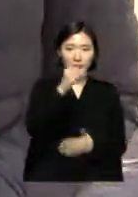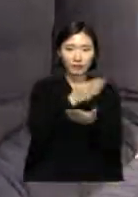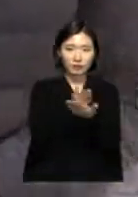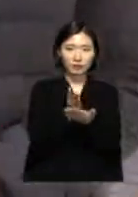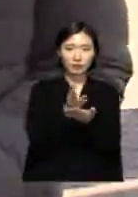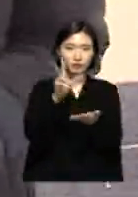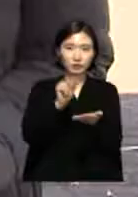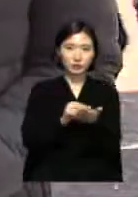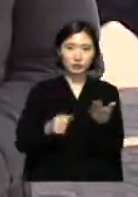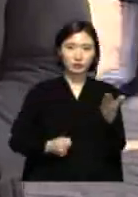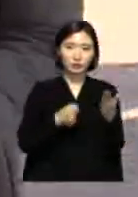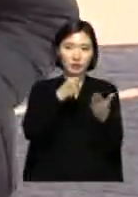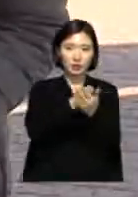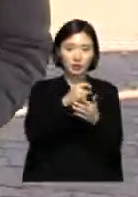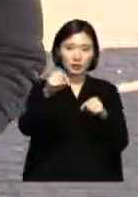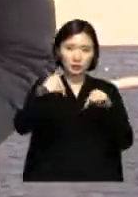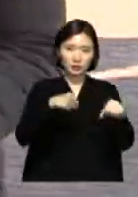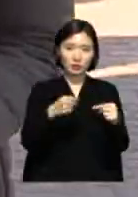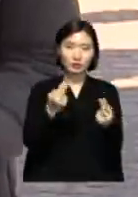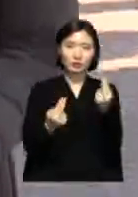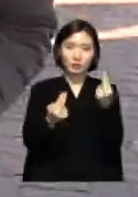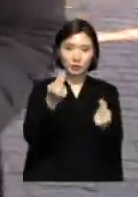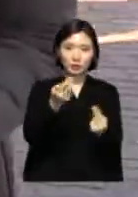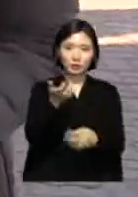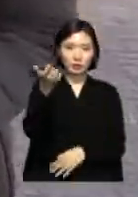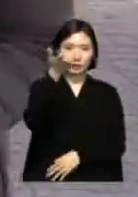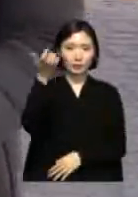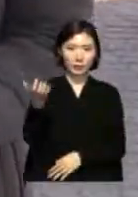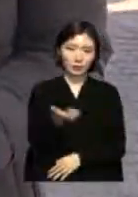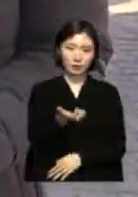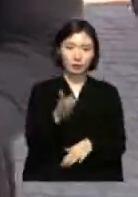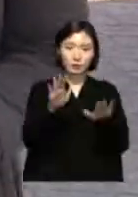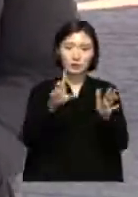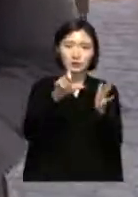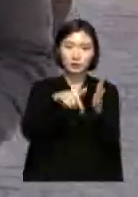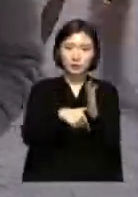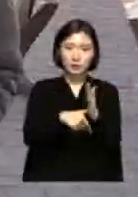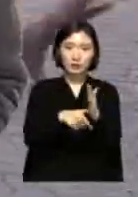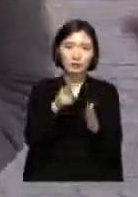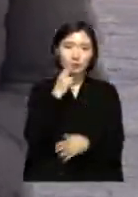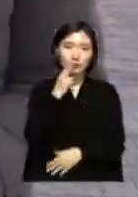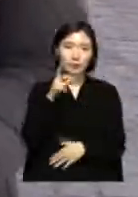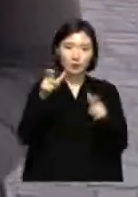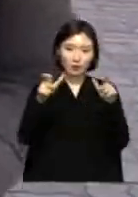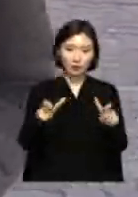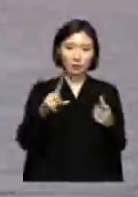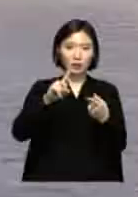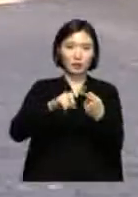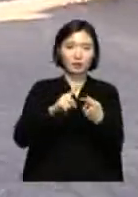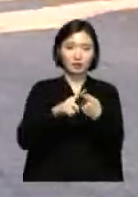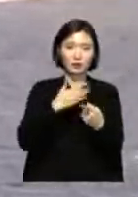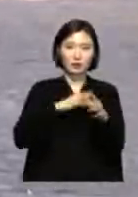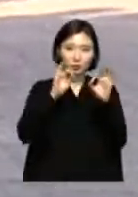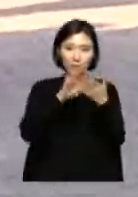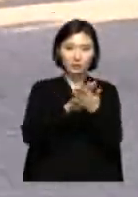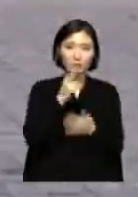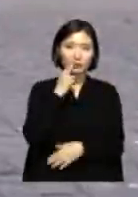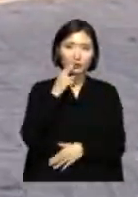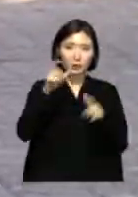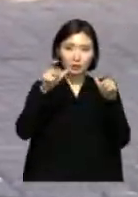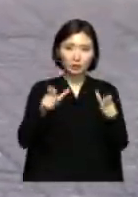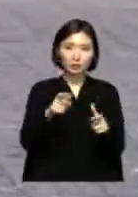퀴즈 주제를 정해 각 자치구의 정책을 비교하는 코너 어펜다운입니다. 오늘 이 시간에는 흡연 구역에 대해 알아봅니다. 흡연